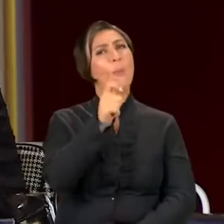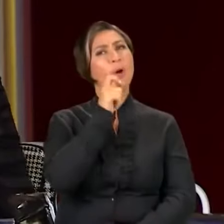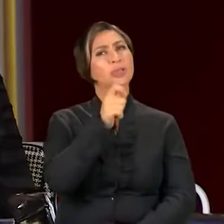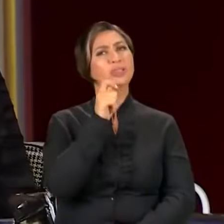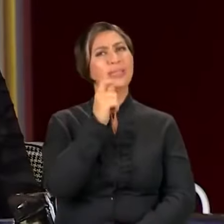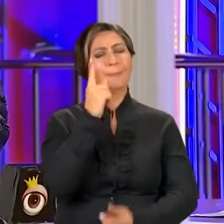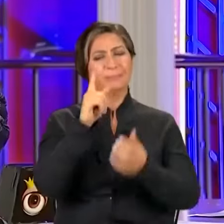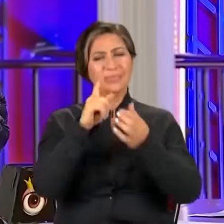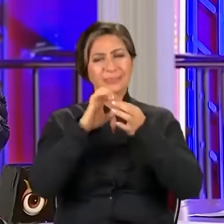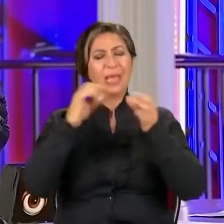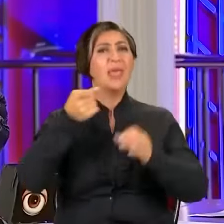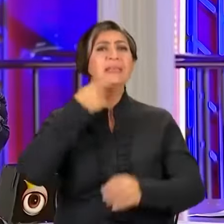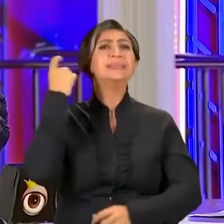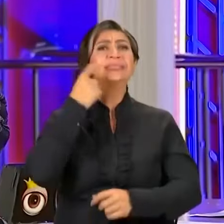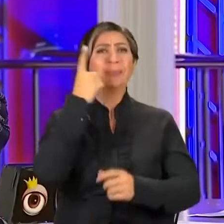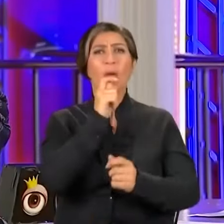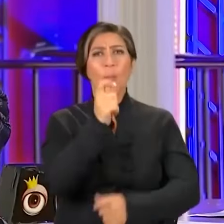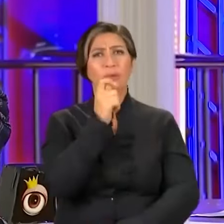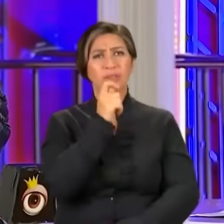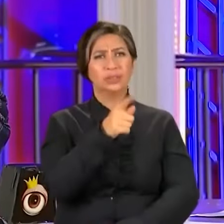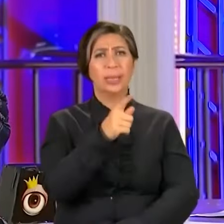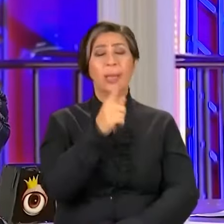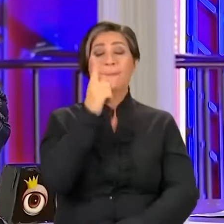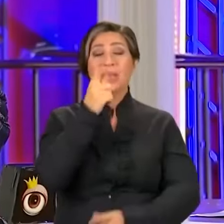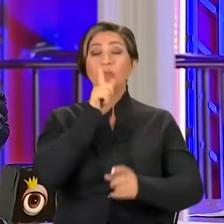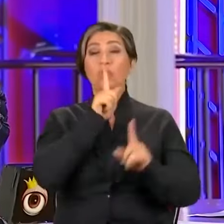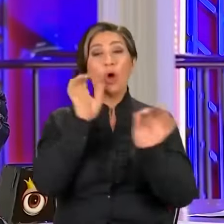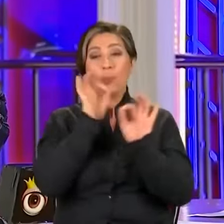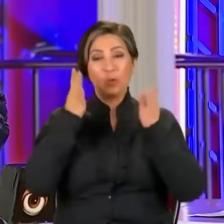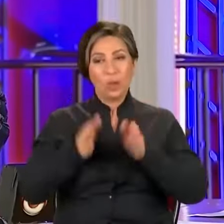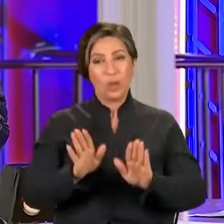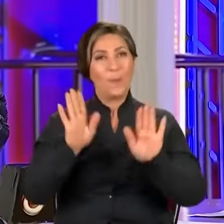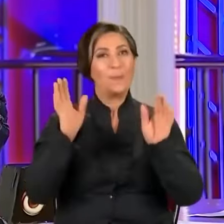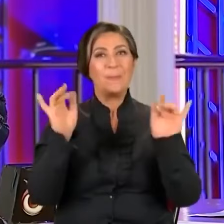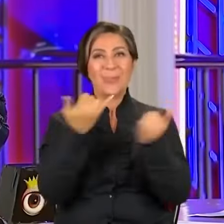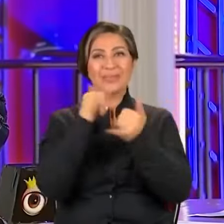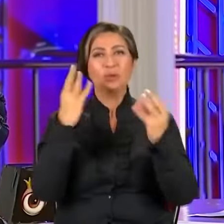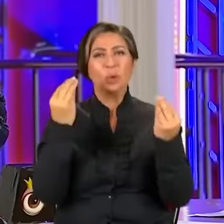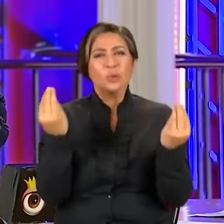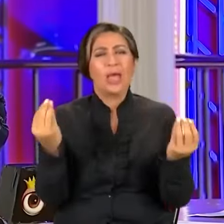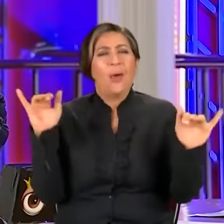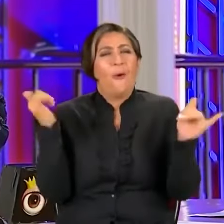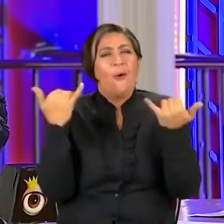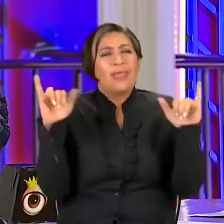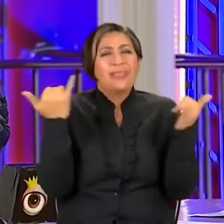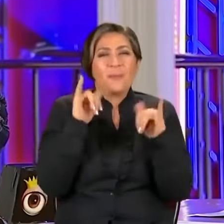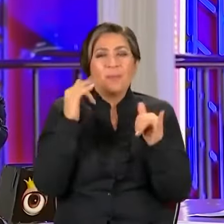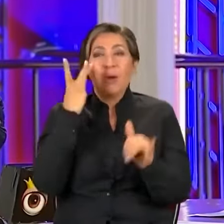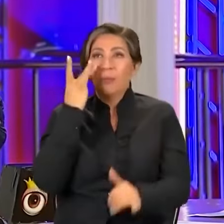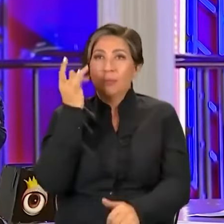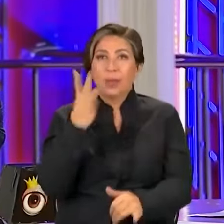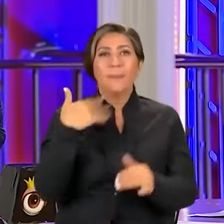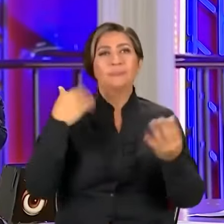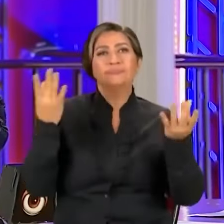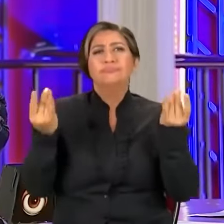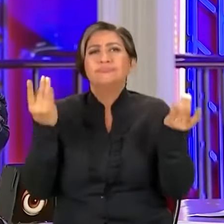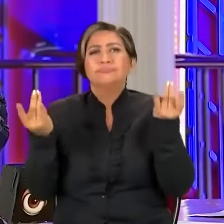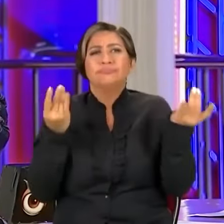röportajından, eski bir röportajından ama. Bir doğum günü partisinde çok güzel oynadığımı keşfettiler ve zenli